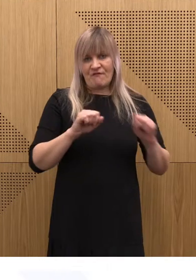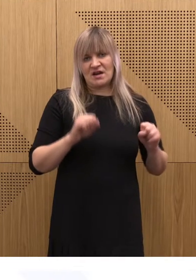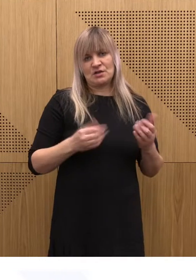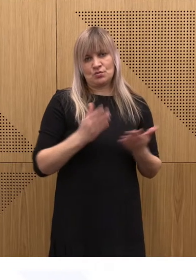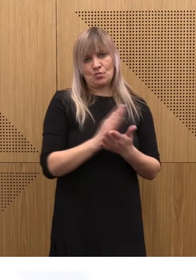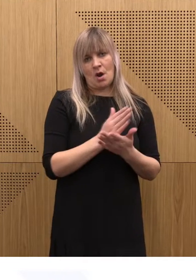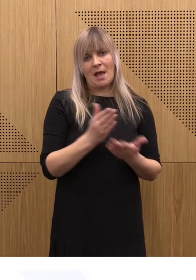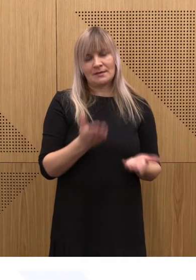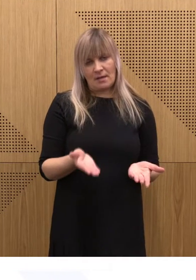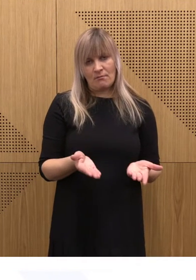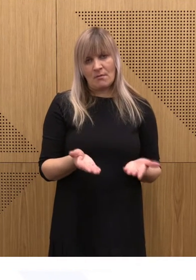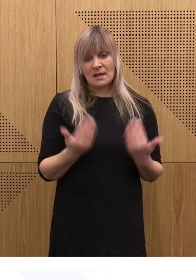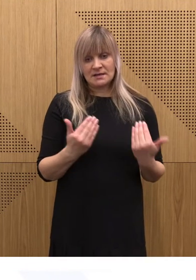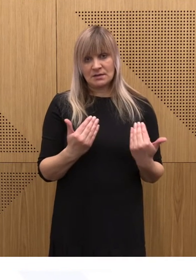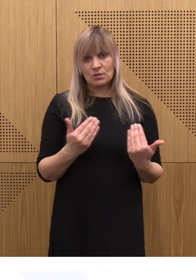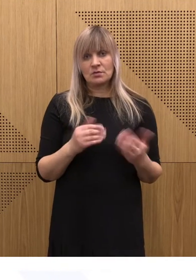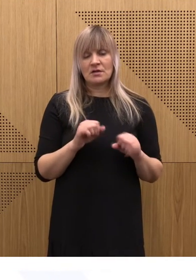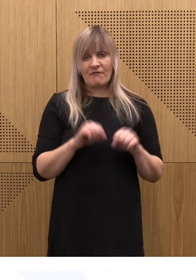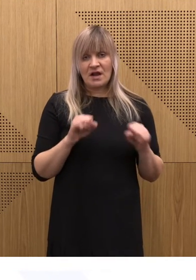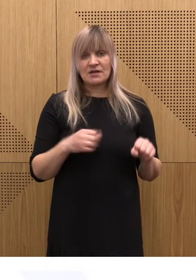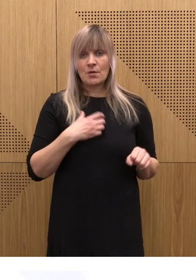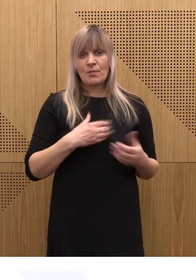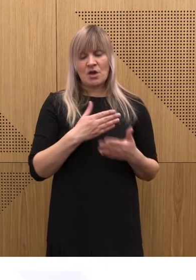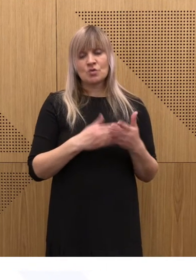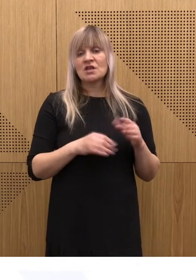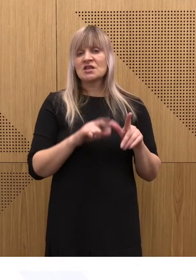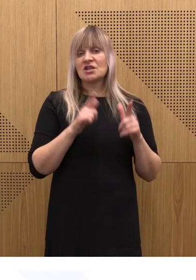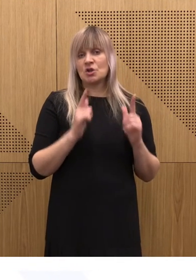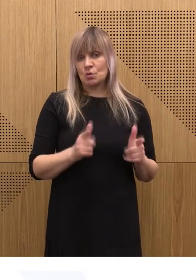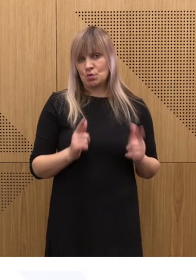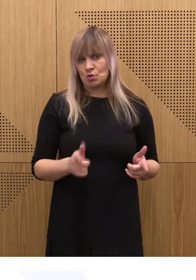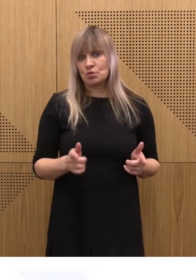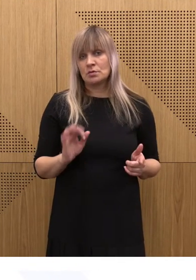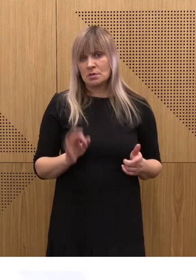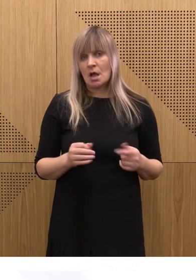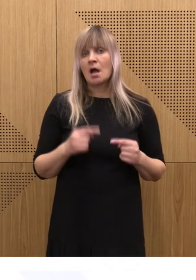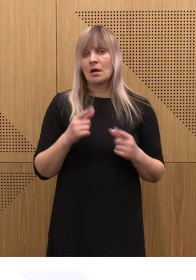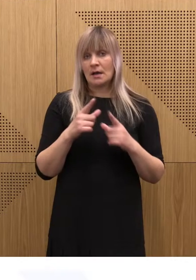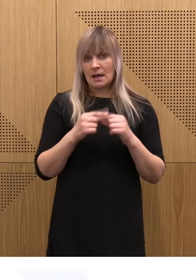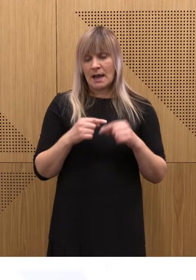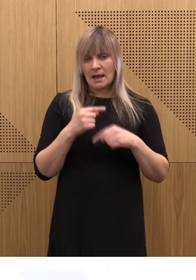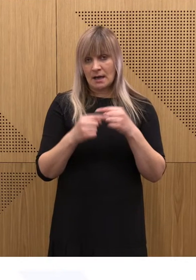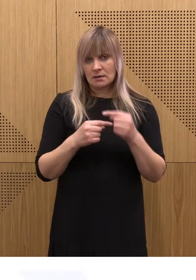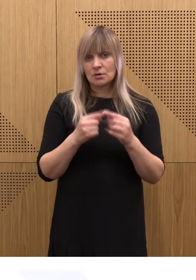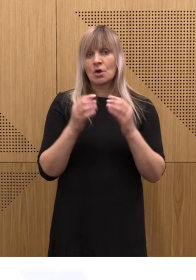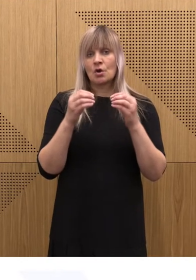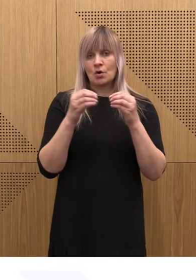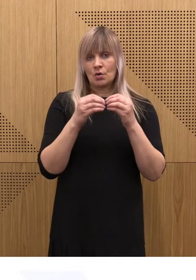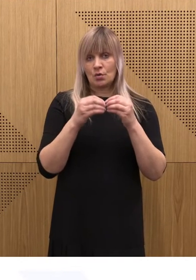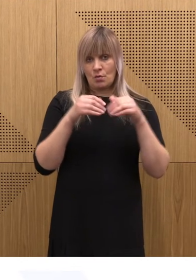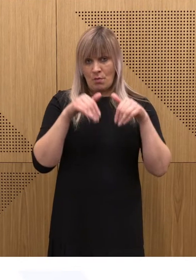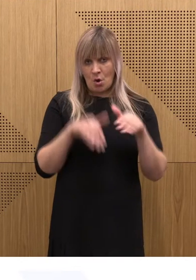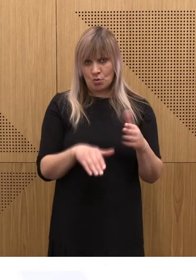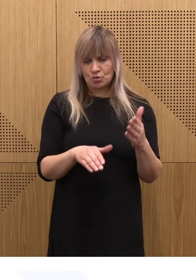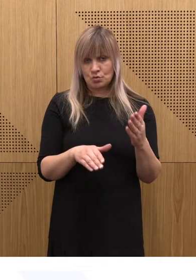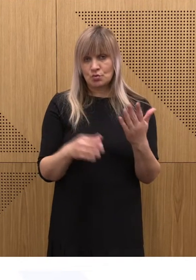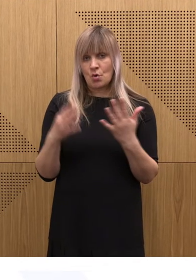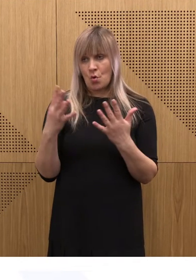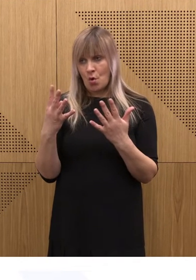valitsus. Ja ka seekord tegelikult valitsus põhiosas nõustus, võib öelda, et jätkuvalt kehtib reegel, et 10-9 me